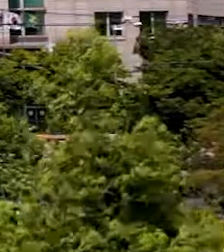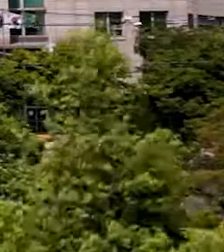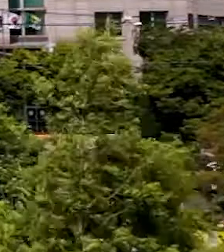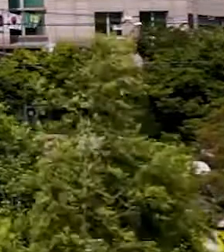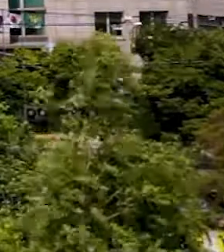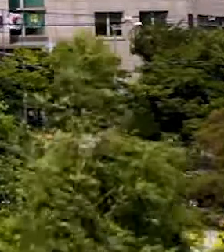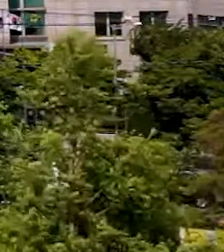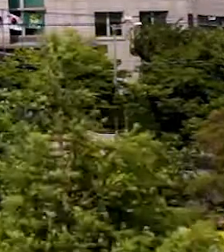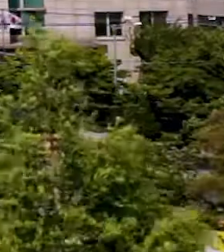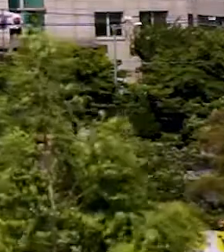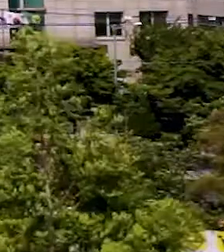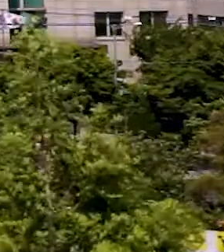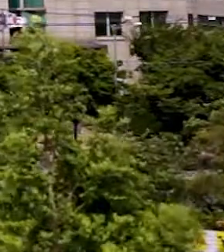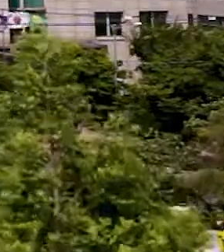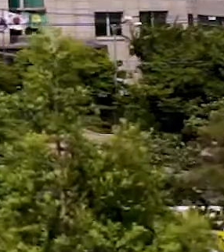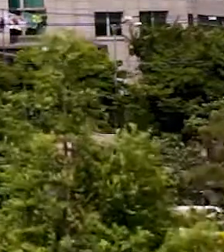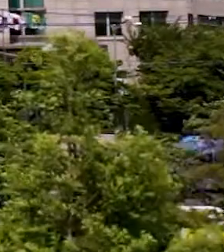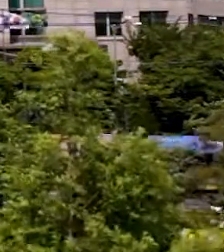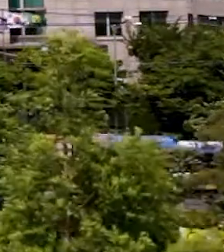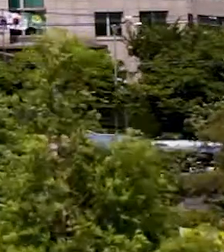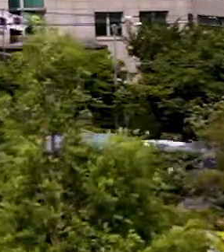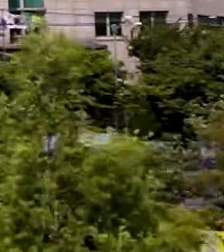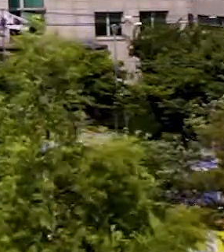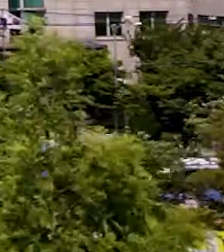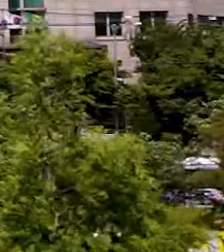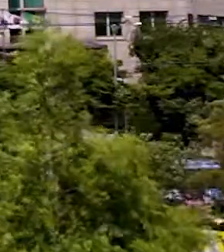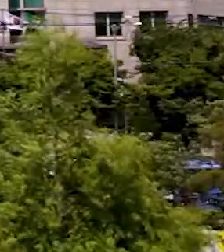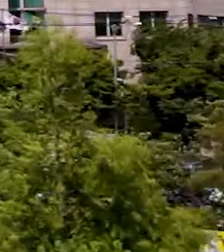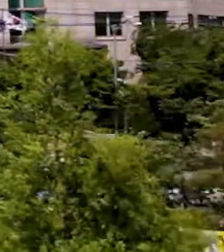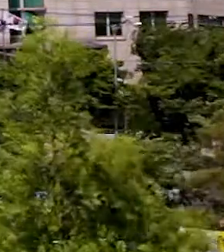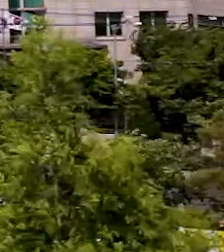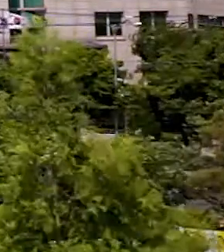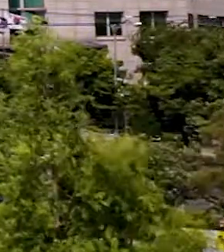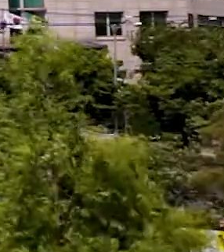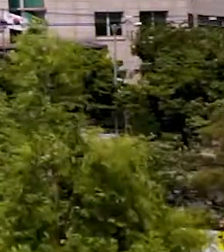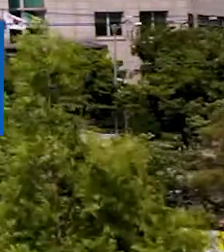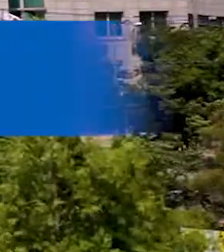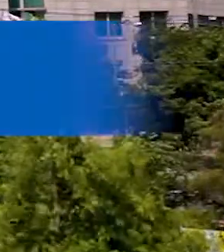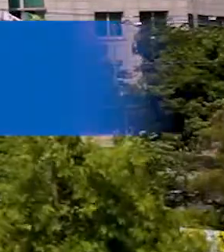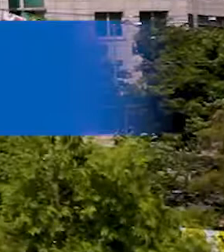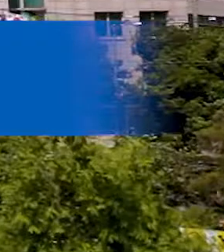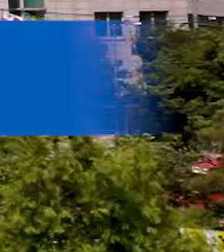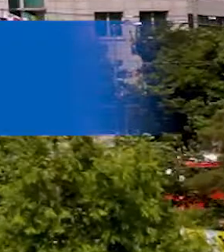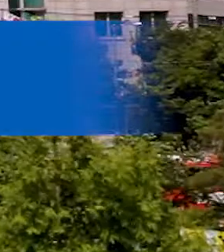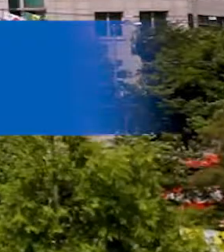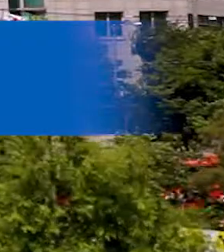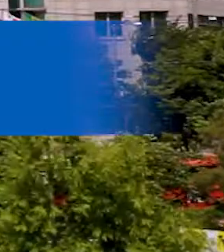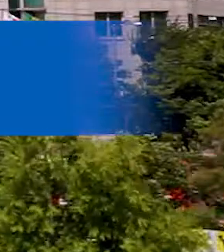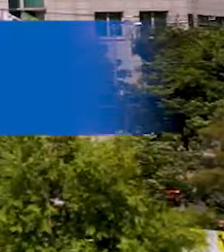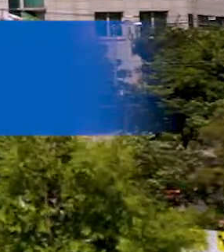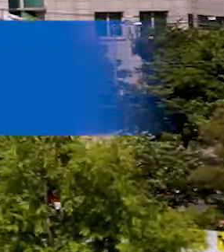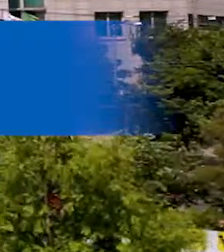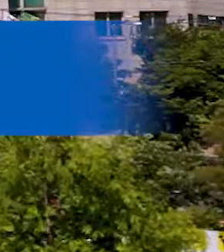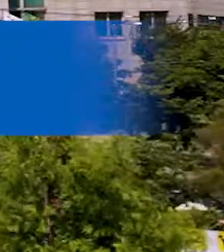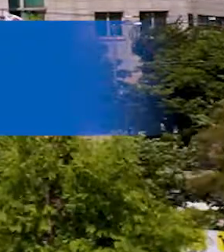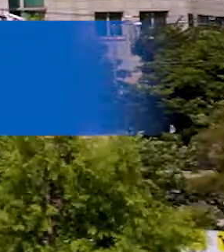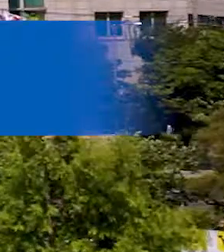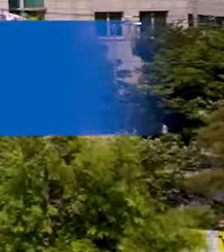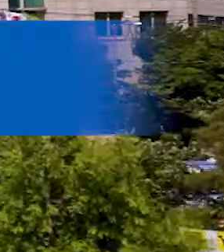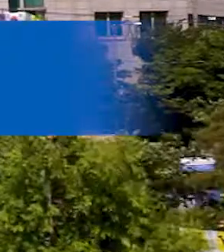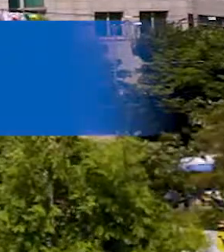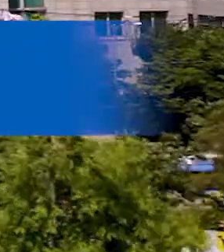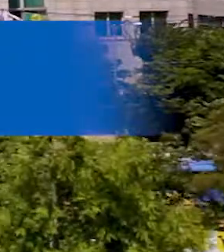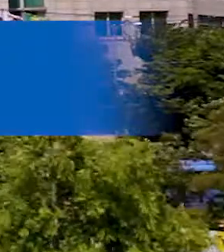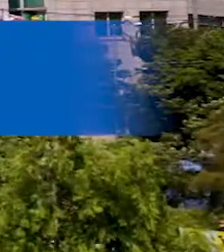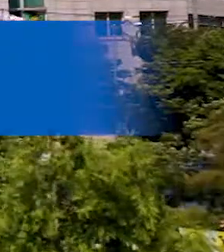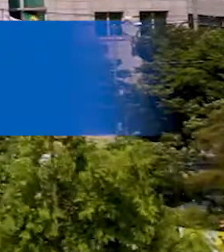동대문 시니어 예그린의 합창단의 정기연주회가 개최됐습니다. 구는 장안 벚꽃로 장편교 하단 웅벽에